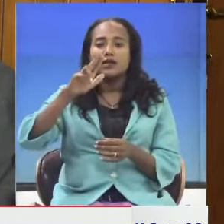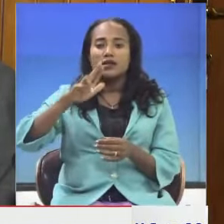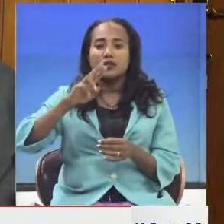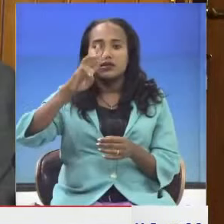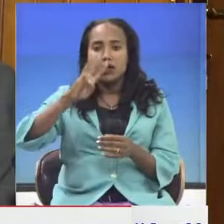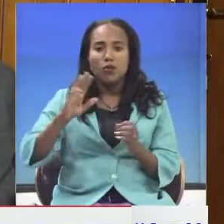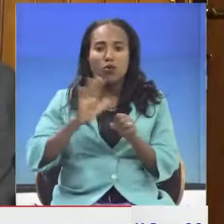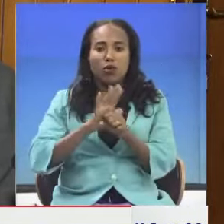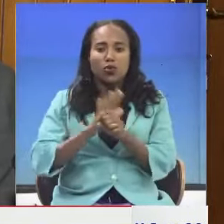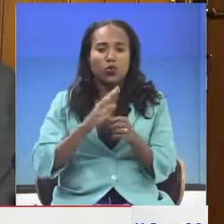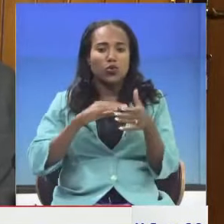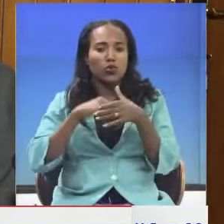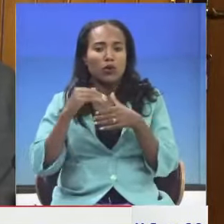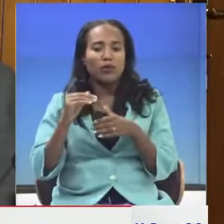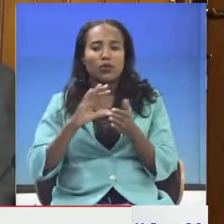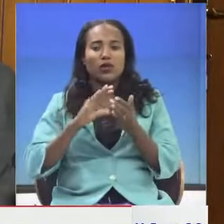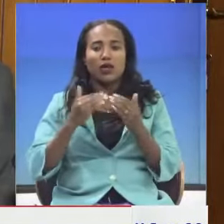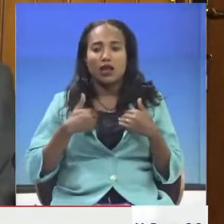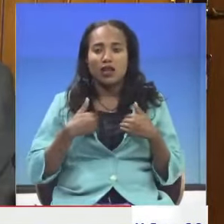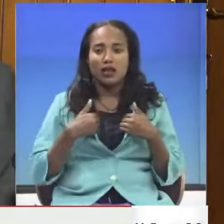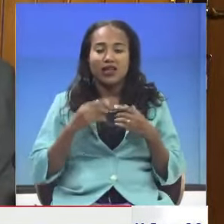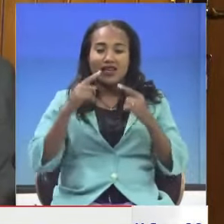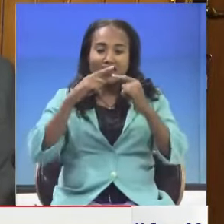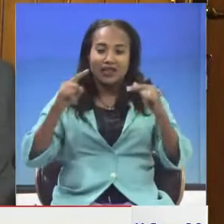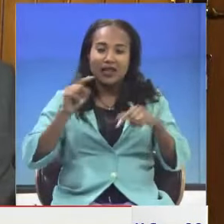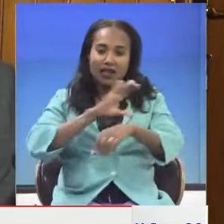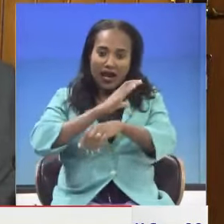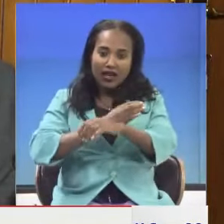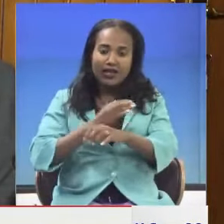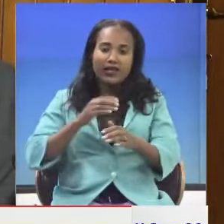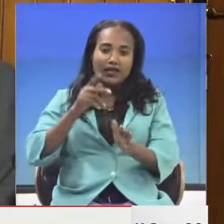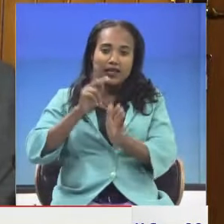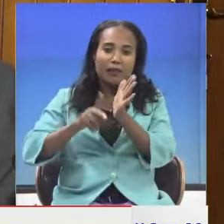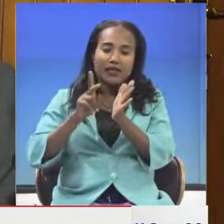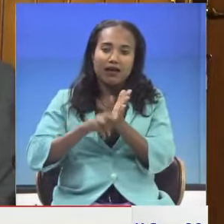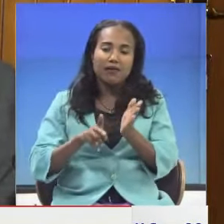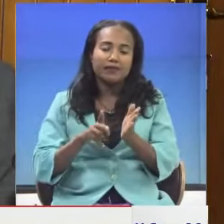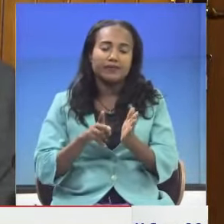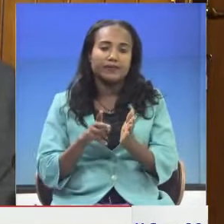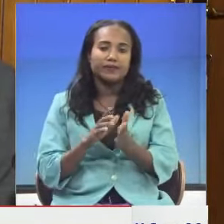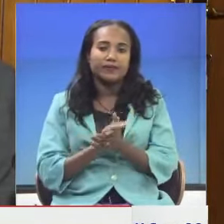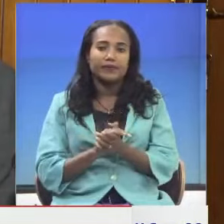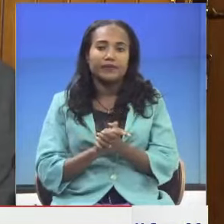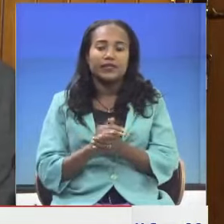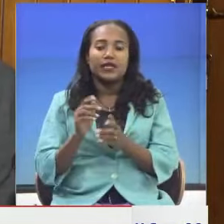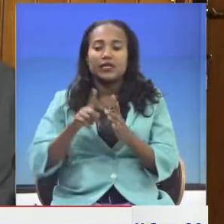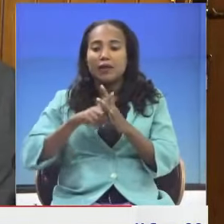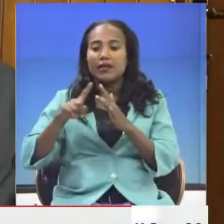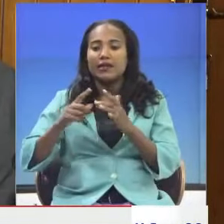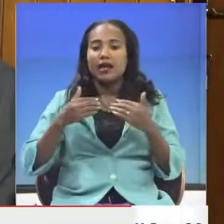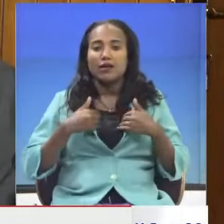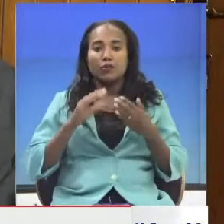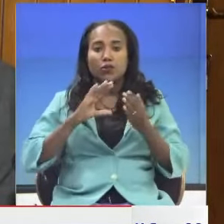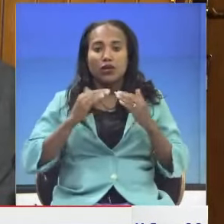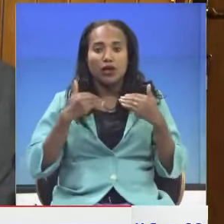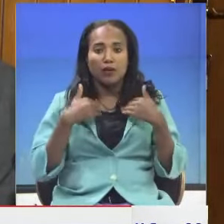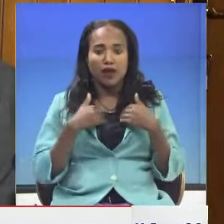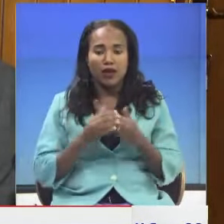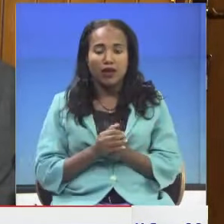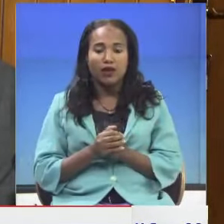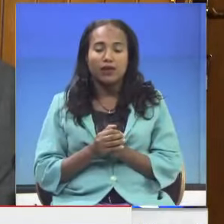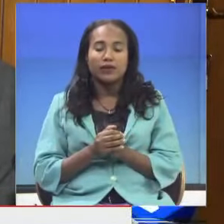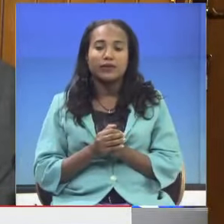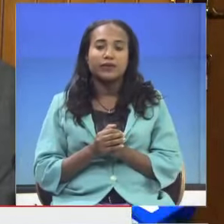በሙሉ የተለቀቀበት ሁኔታ ነው ያለው። የጠላት ኃይል እየተመታ የሸሸ ያለበት ሁኔታ አለ።